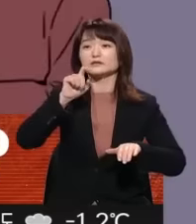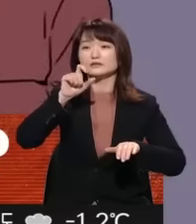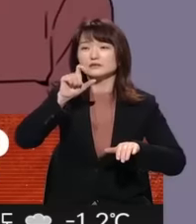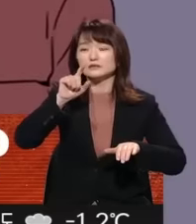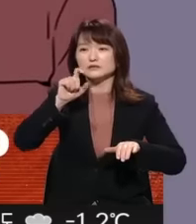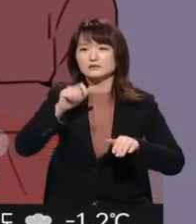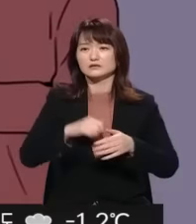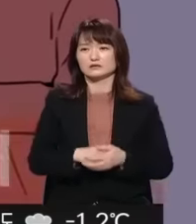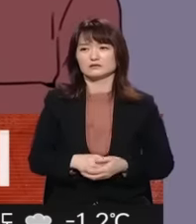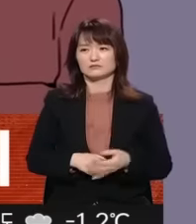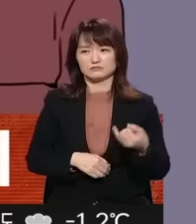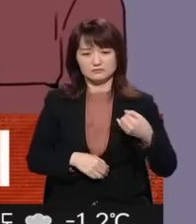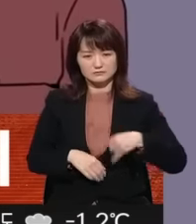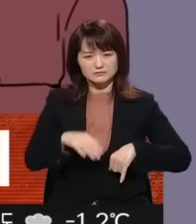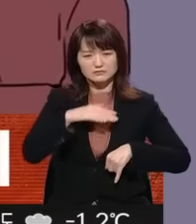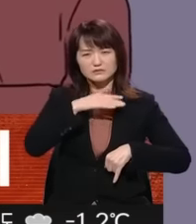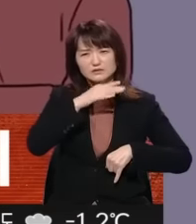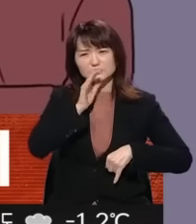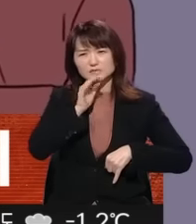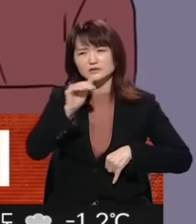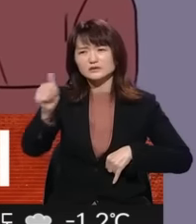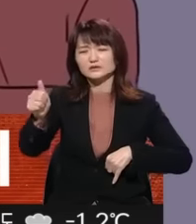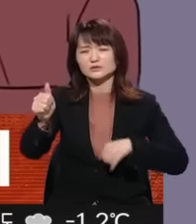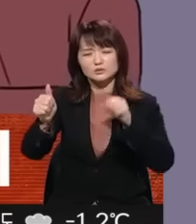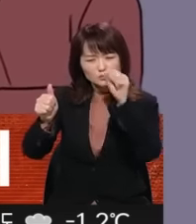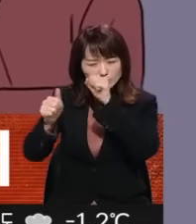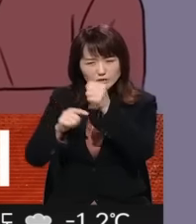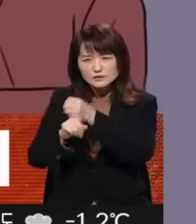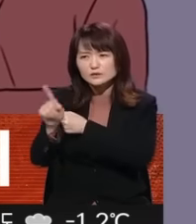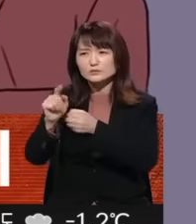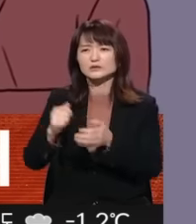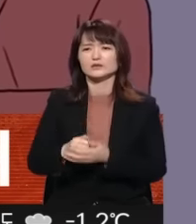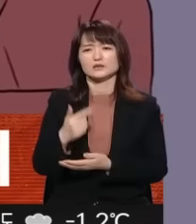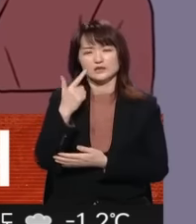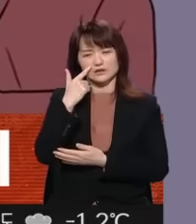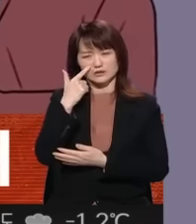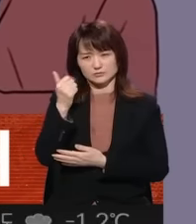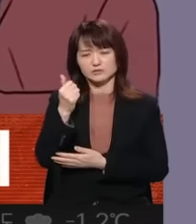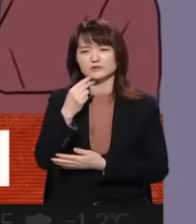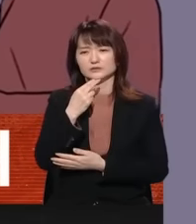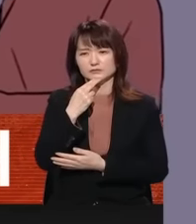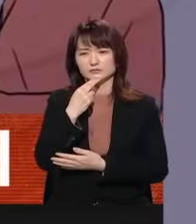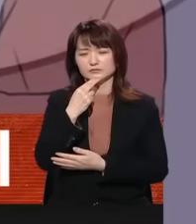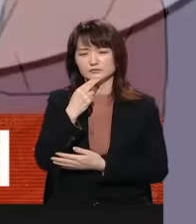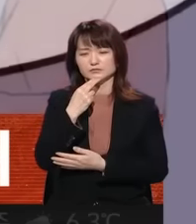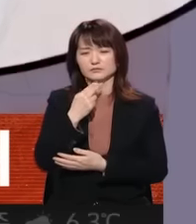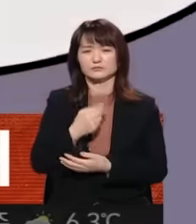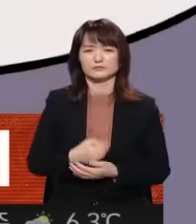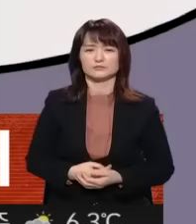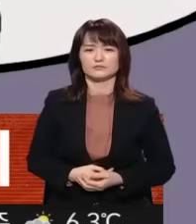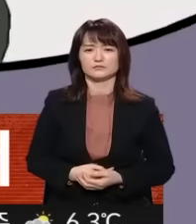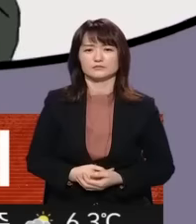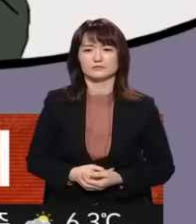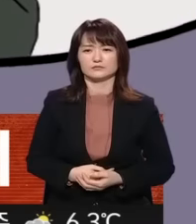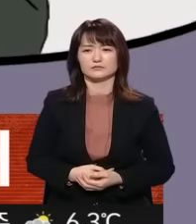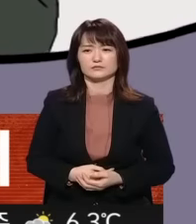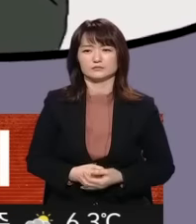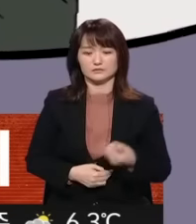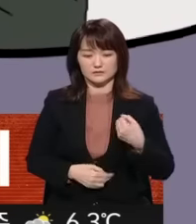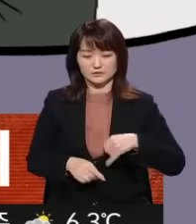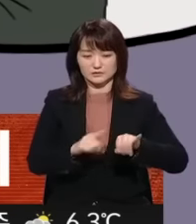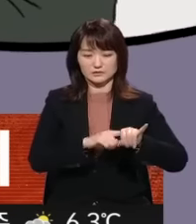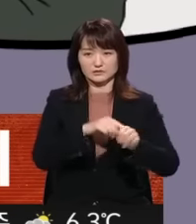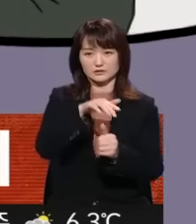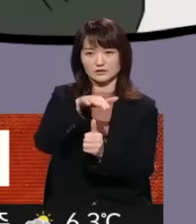딸이 이렇게 나이 많은 사람에게 끌린 이유가 있었는데요 다름이 아니라 그 아버지의 부재 때문인 것 같다이 어머니는 이렇게 보고 있습니다 사연자는 딸이